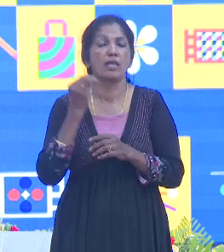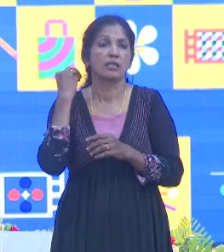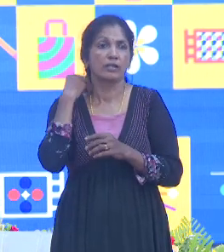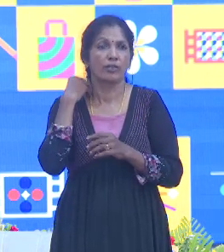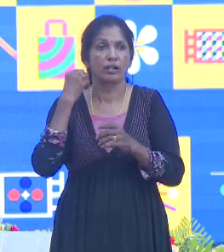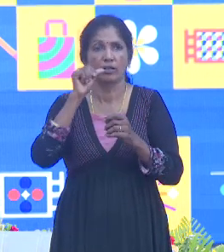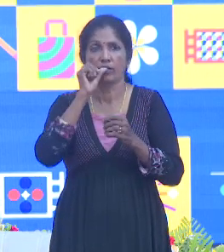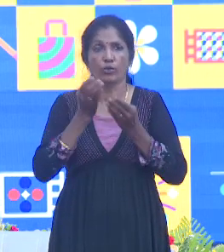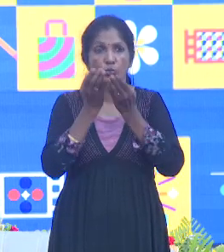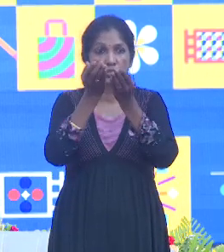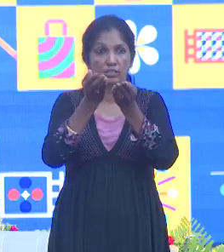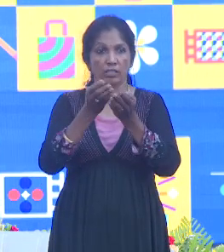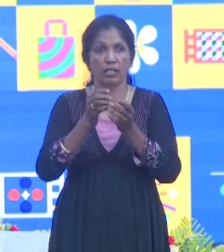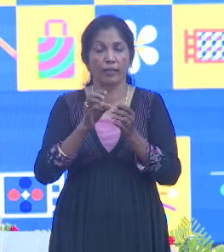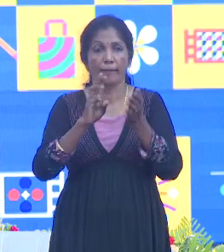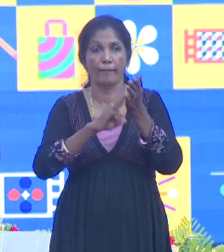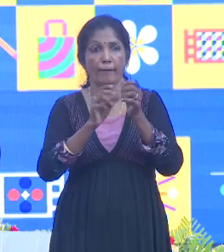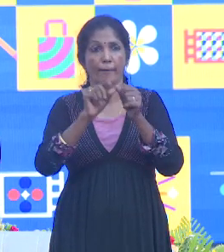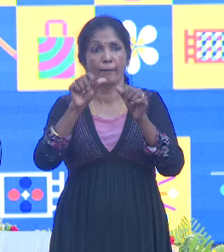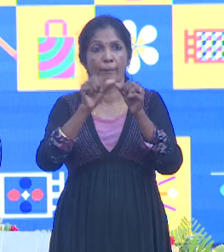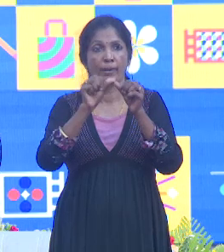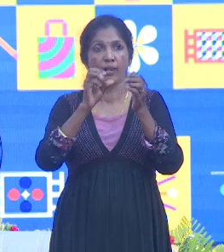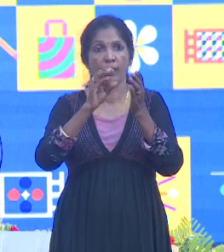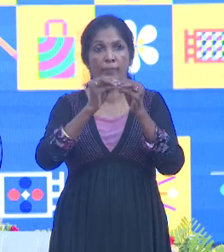തിരുവിതാംകൂറിലെയും കൊച്ചിയിലെയും മലബാറിലെയും